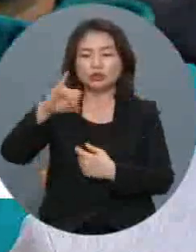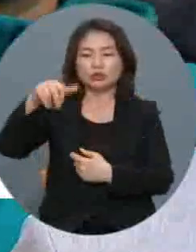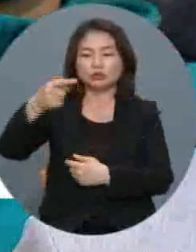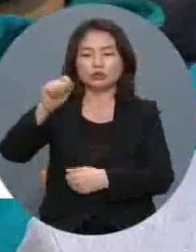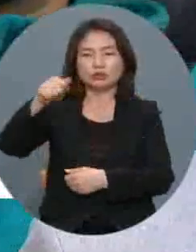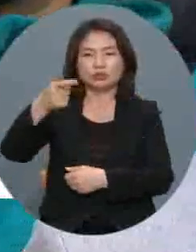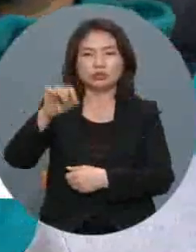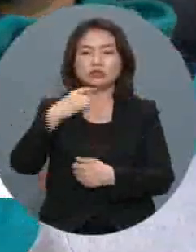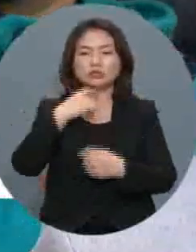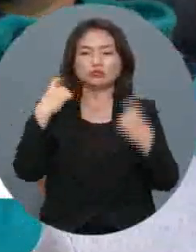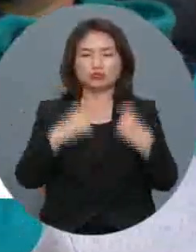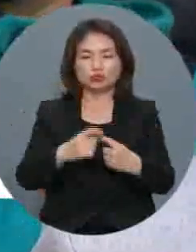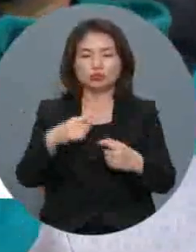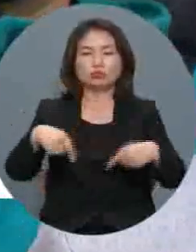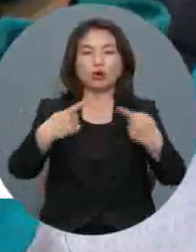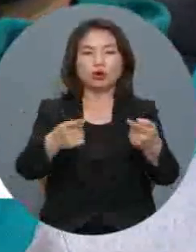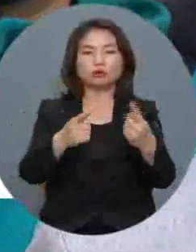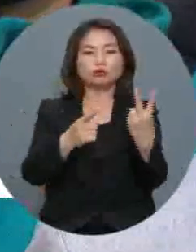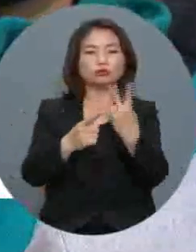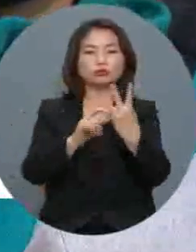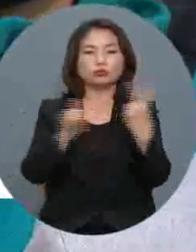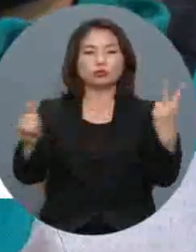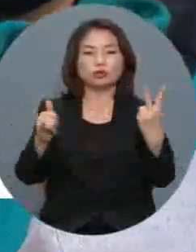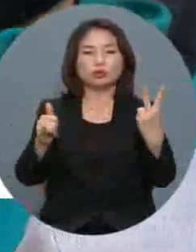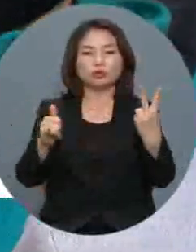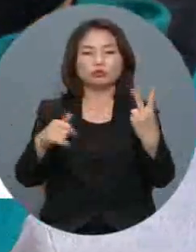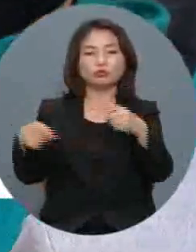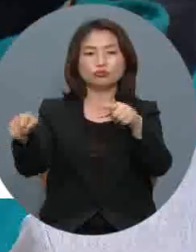있었습니다. 유일하게 두 사제가